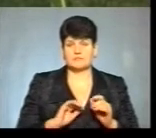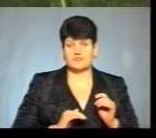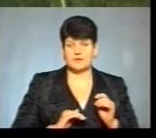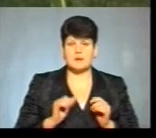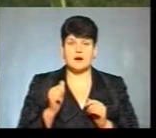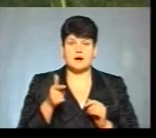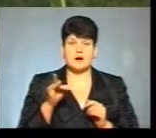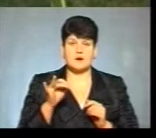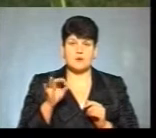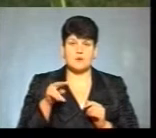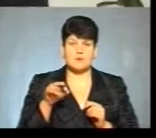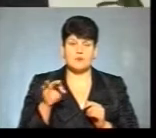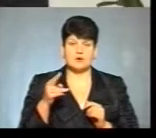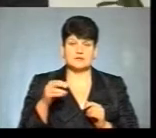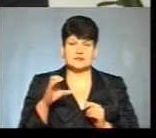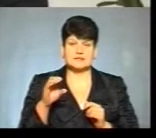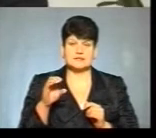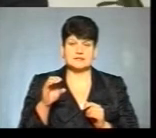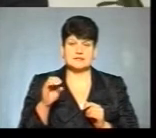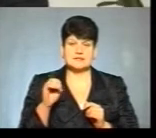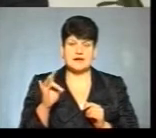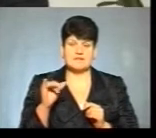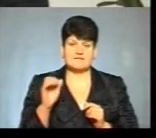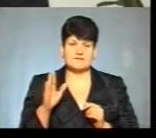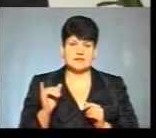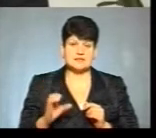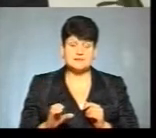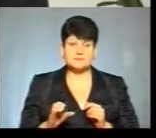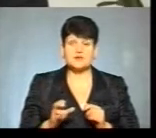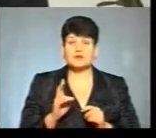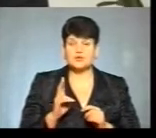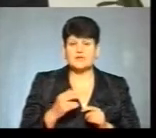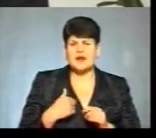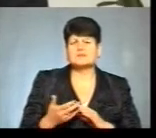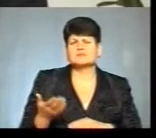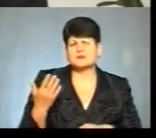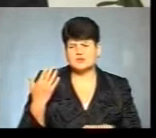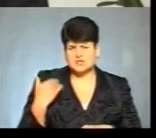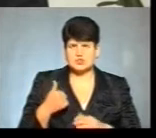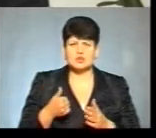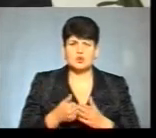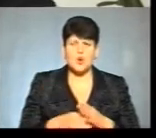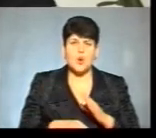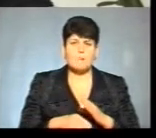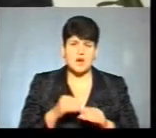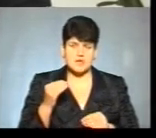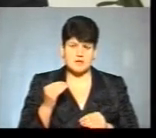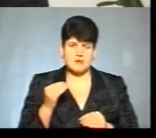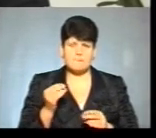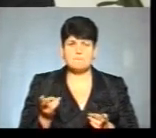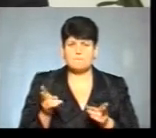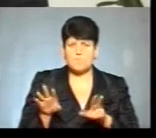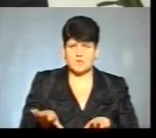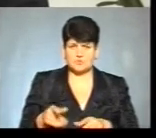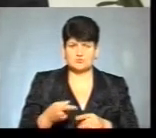посаду, хто став вашим наступником? Ну, я задовго ще до обрання полишив цю